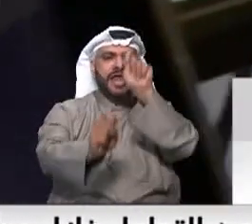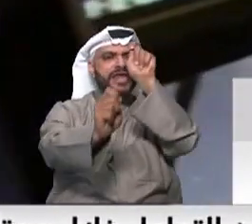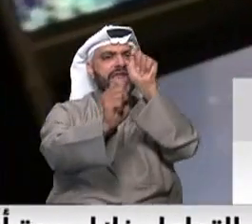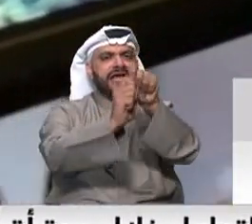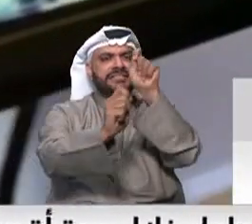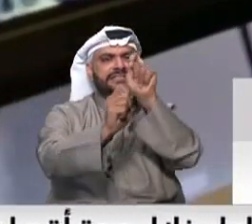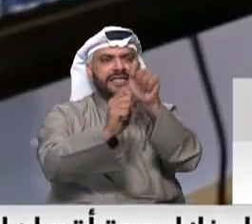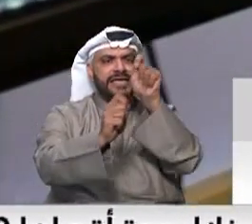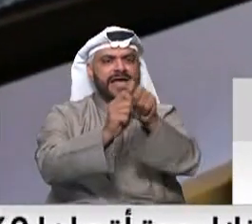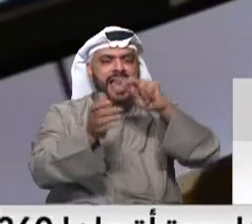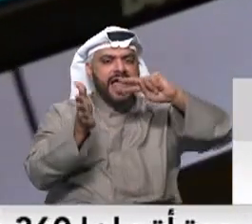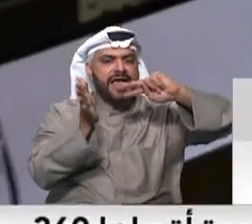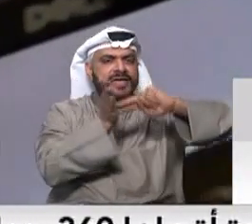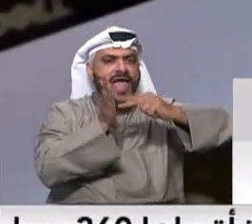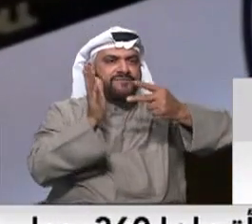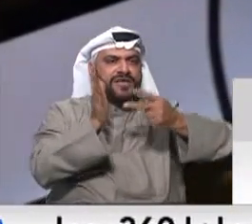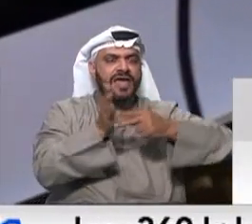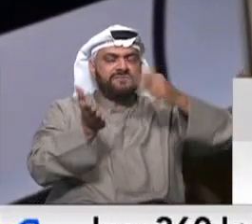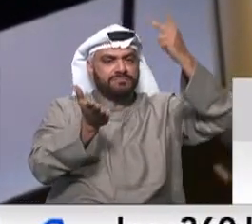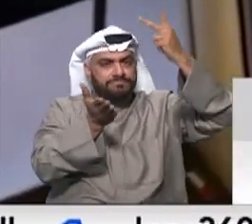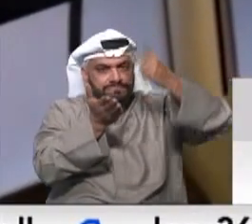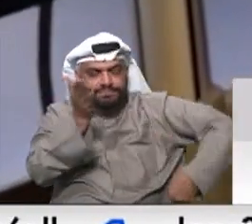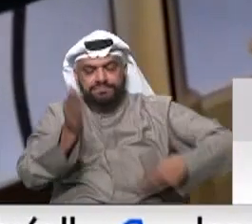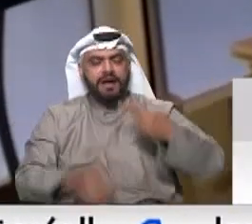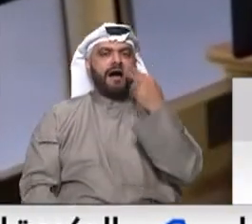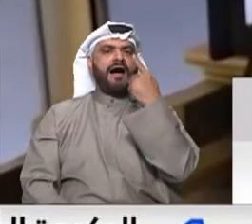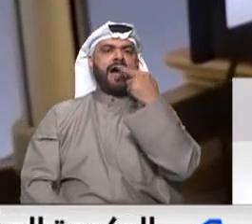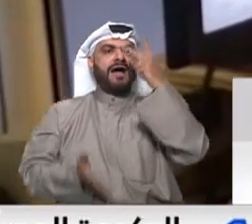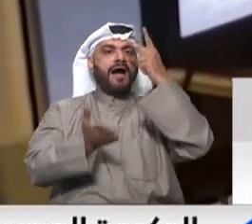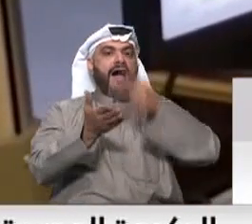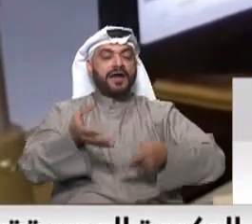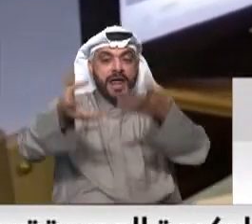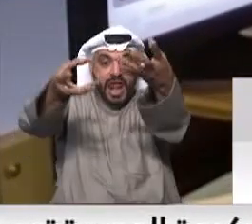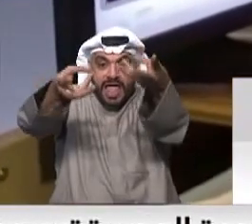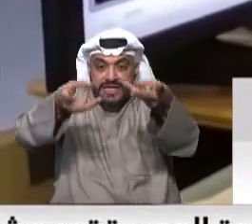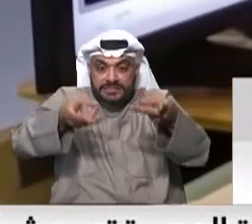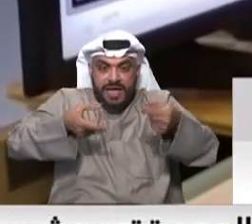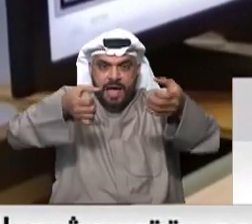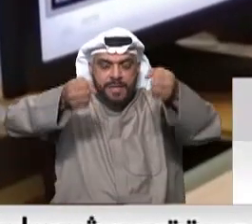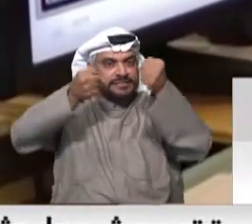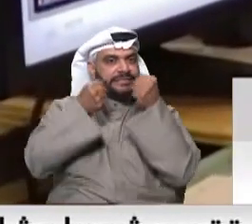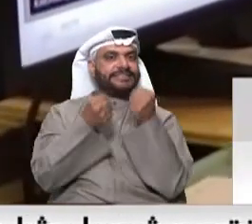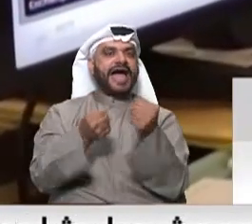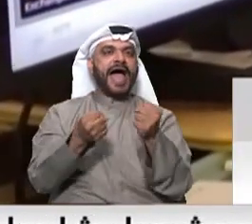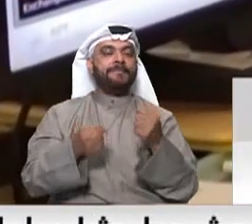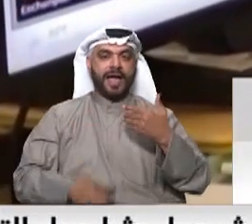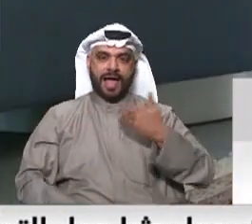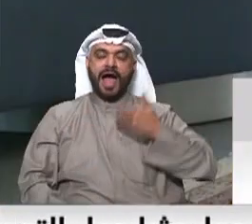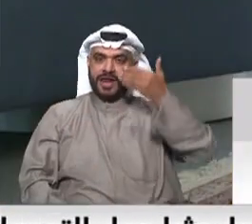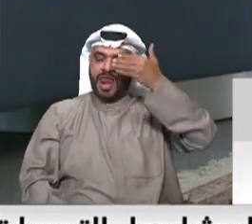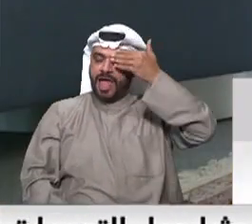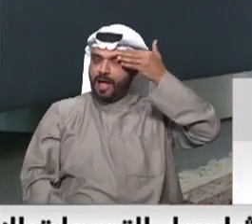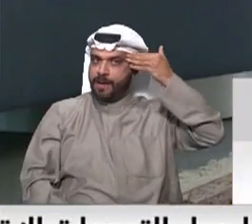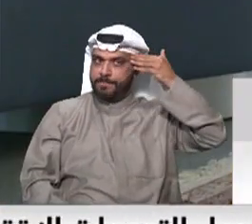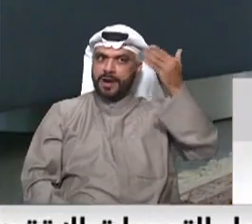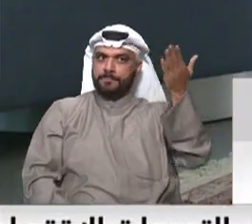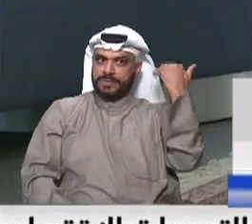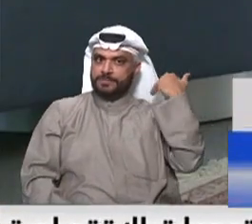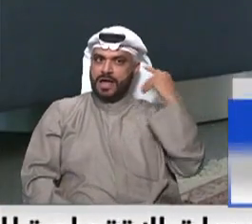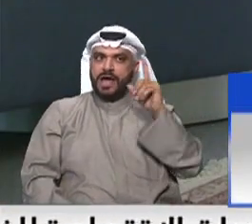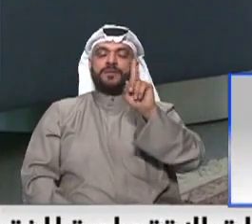تساهم في اتخاذ القرار مبنيه على عمليه حسابيه معقده حسب خبرتي الشخصيه وتعاملي و الذكاء